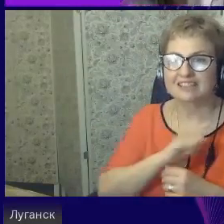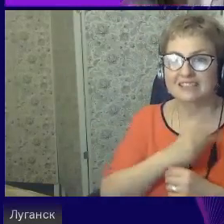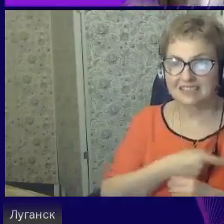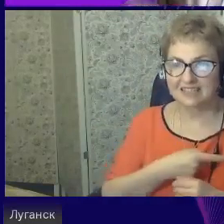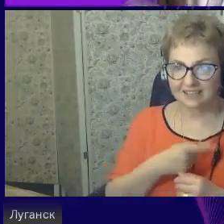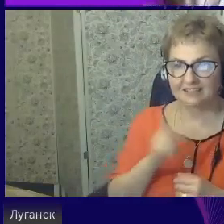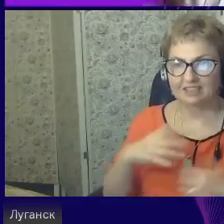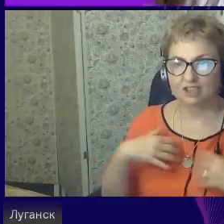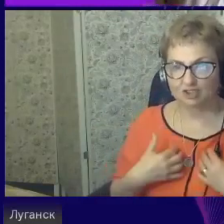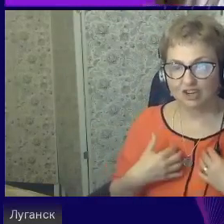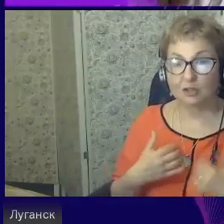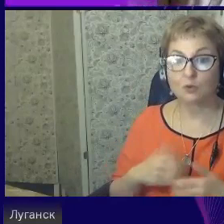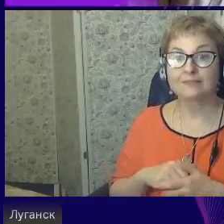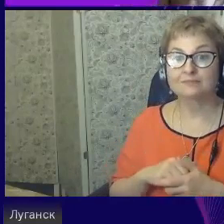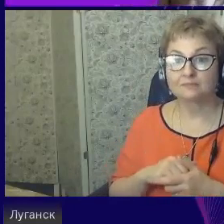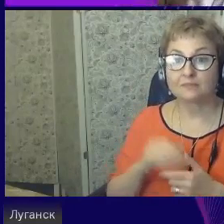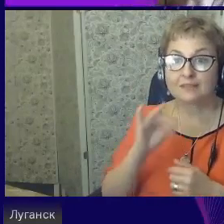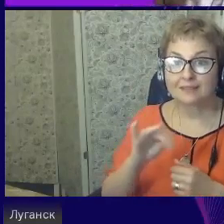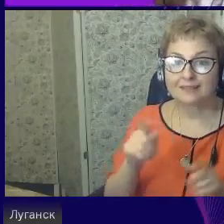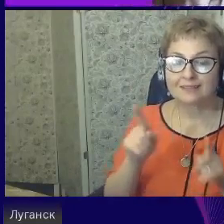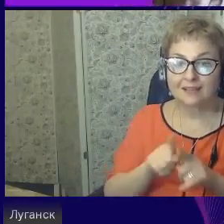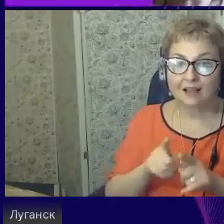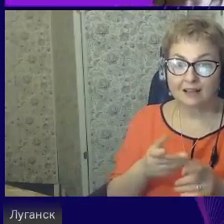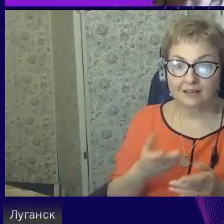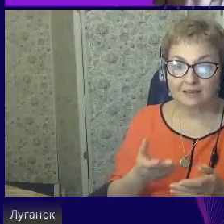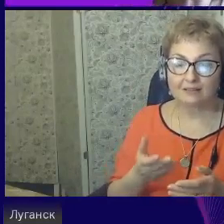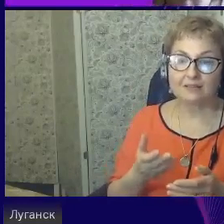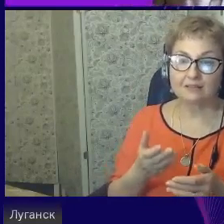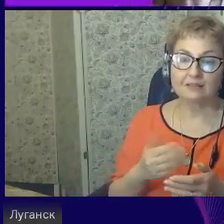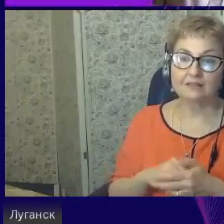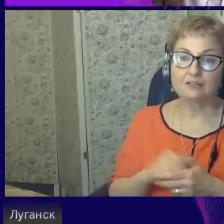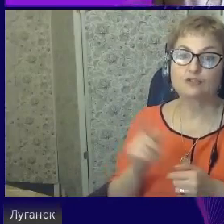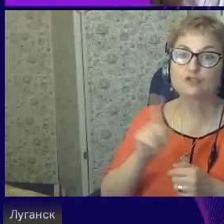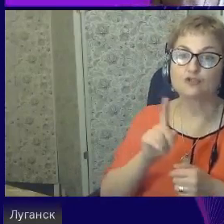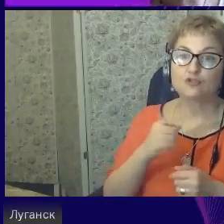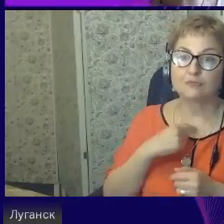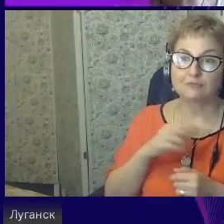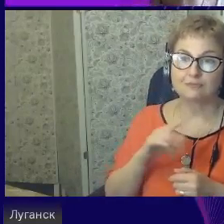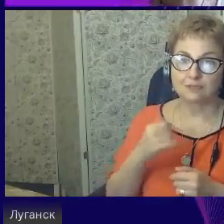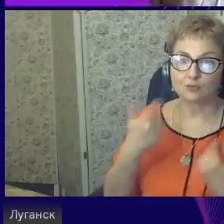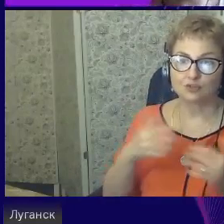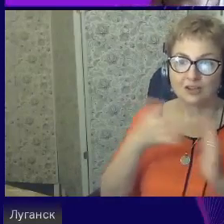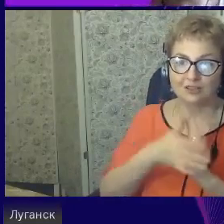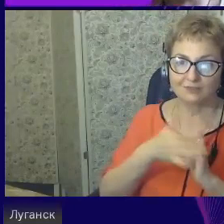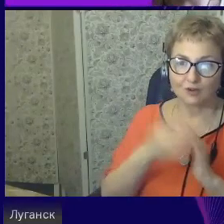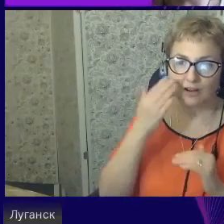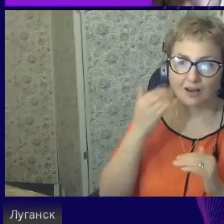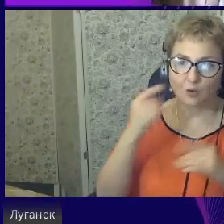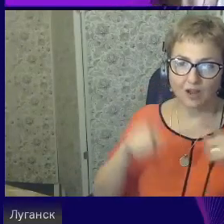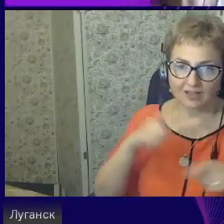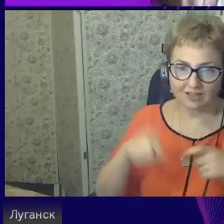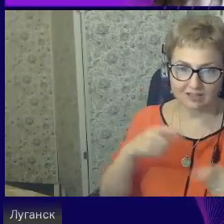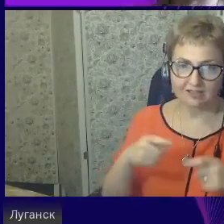сожалению. Вот. И так, значит, что мы уже освоили в легкой атлетике? Вот,